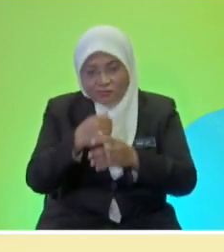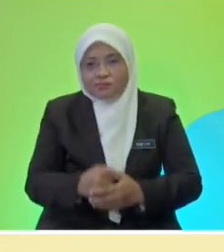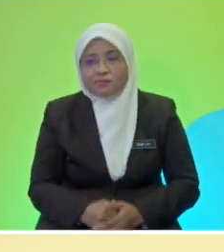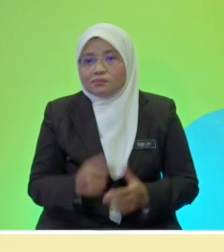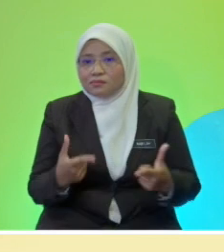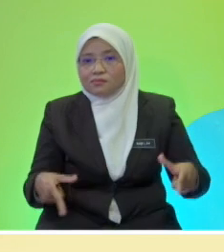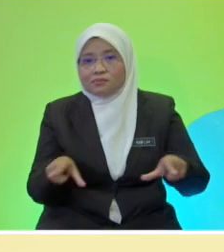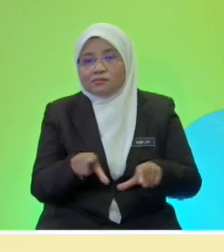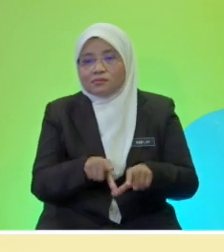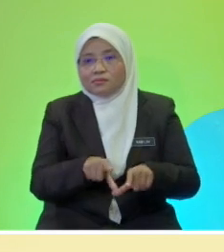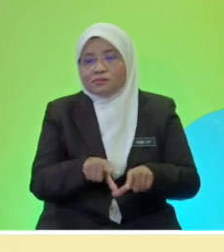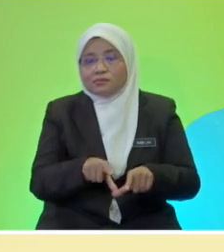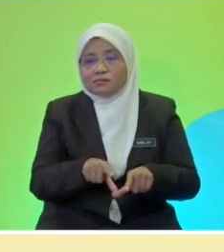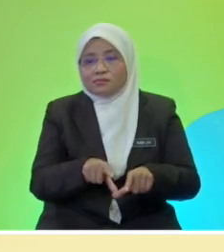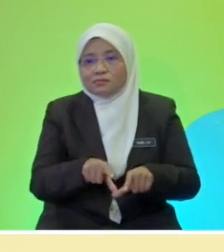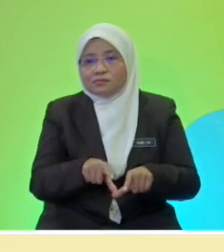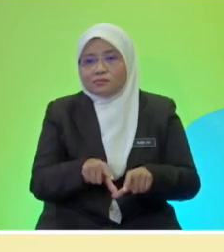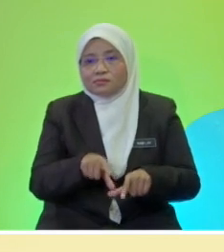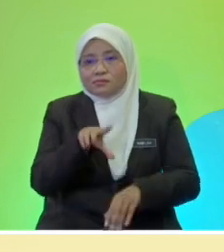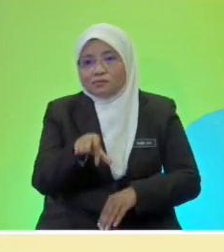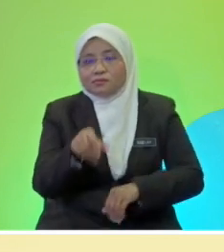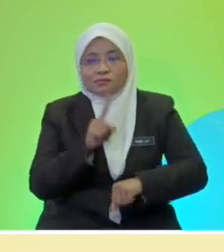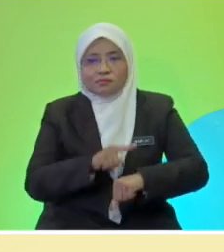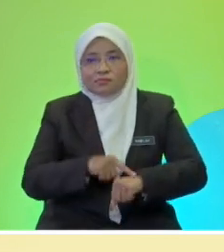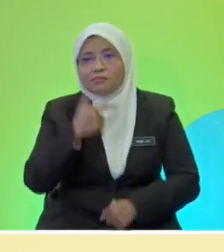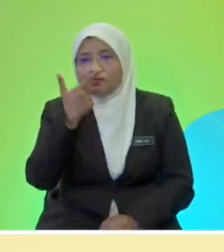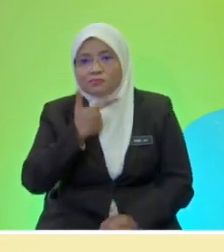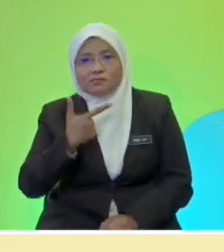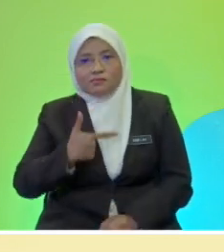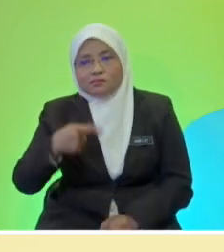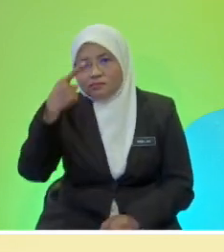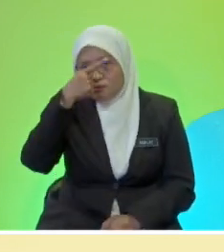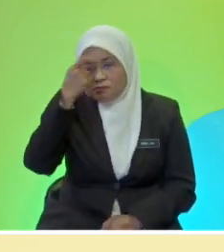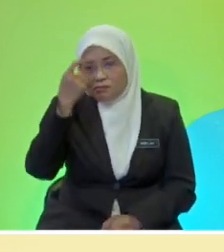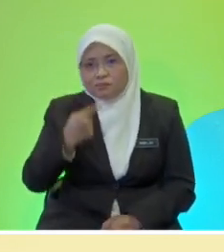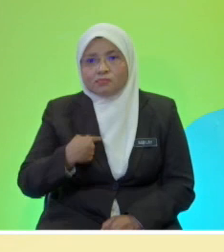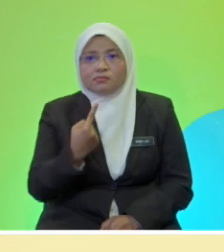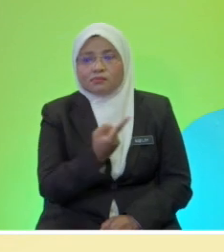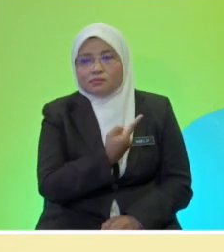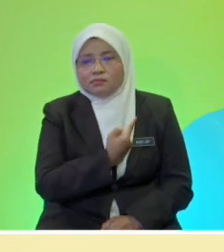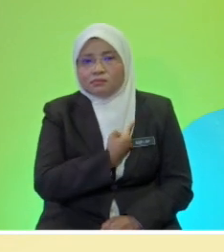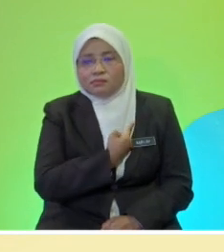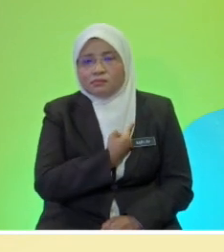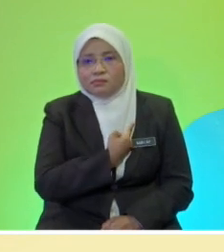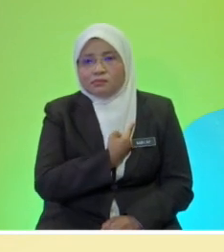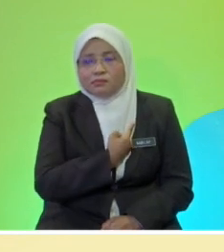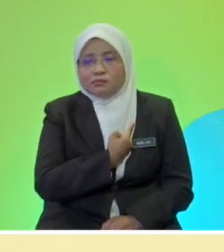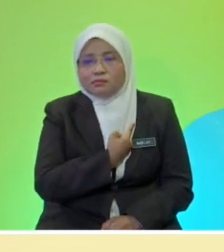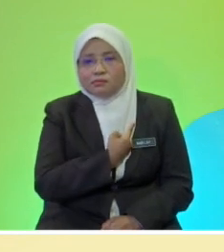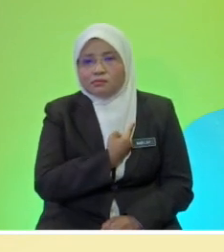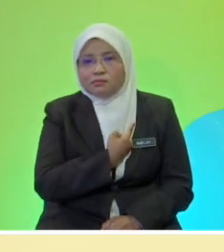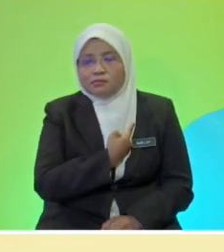berlaku mengambil massa yang agak lama karena kita tidak menggemparkan ataupun kita nampakkan untuk menghasilkan